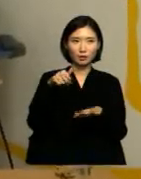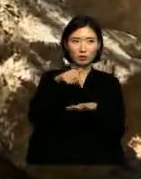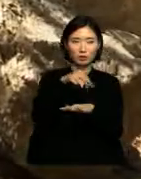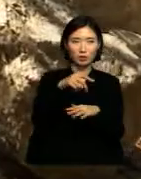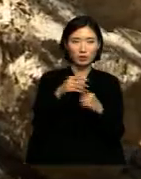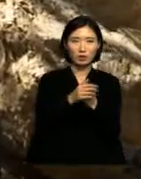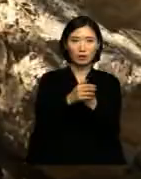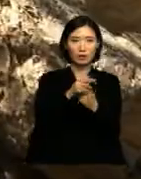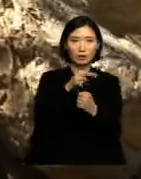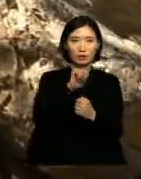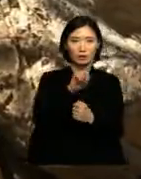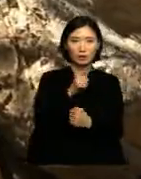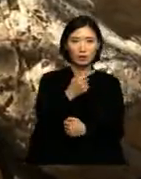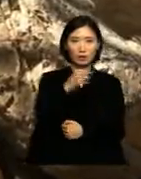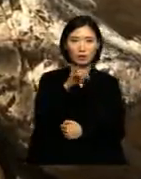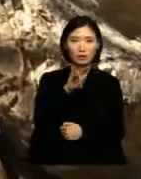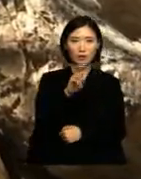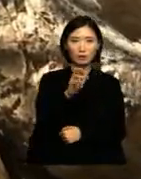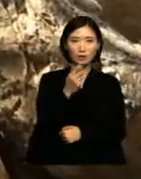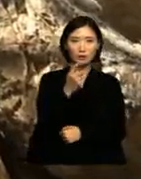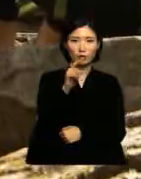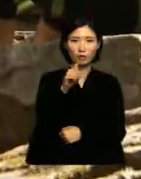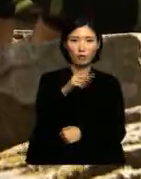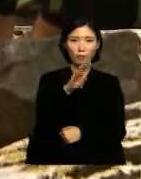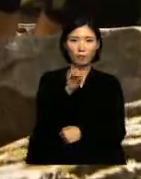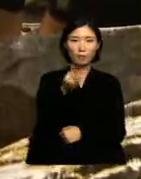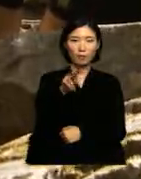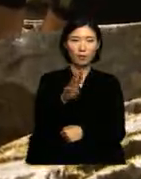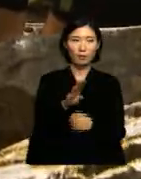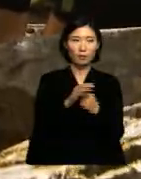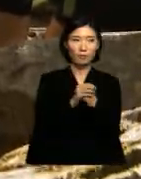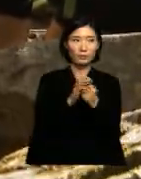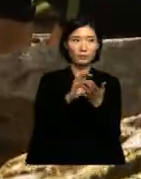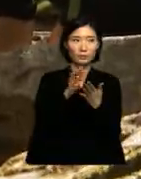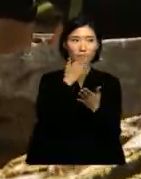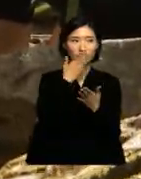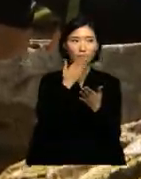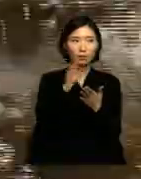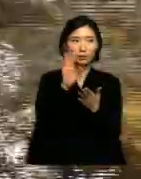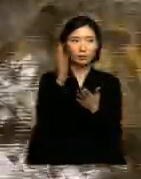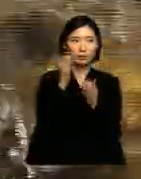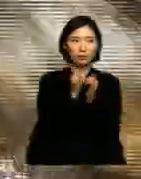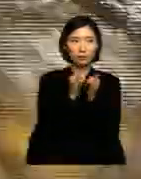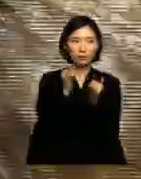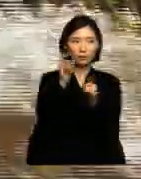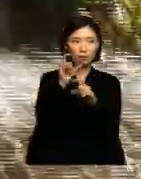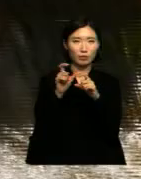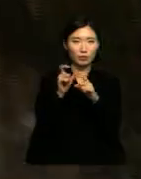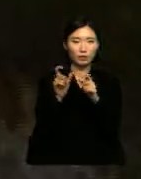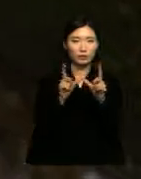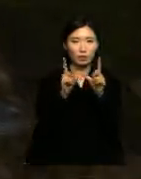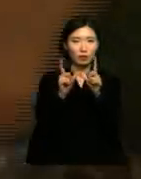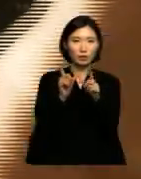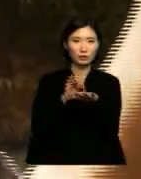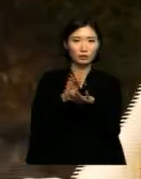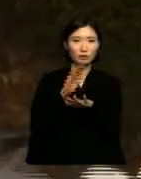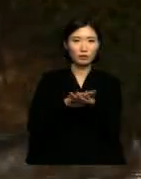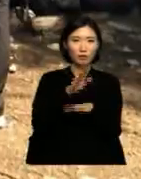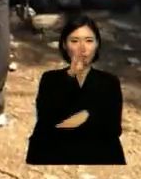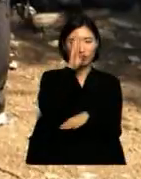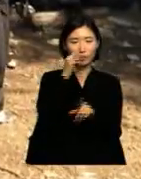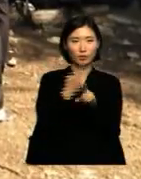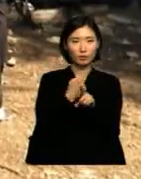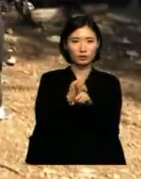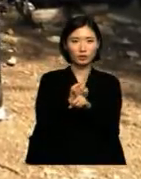등을 함께할 수 있는 건강 관광 상품입니다. 현대인들이 고민하고 있는 생활습관병을 고칠